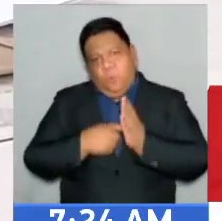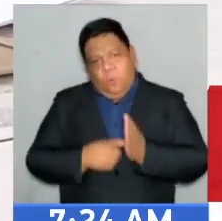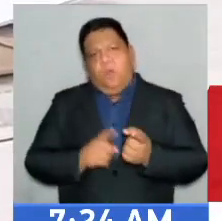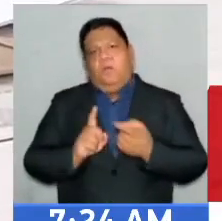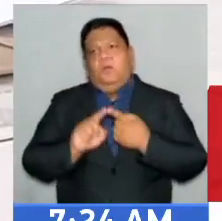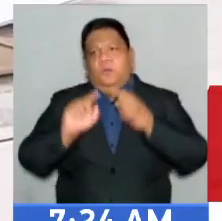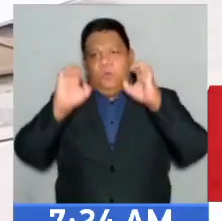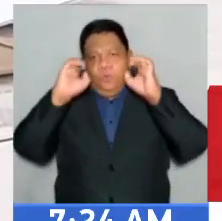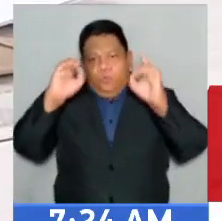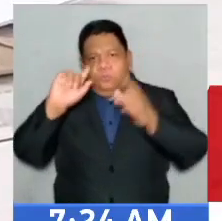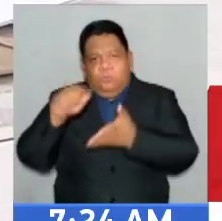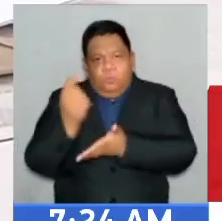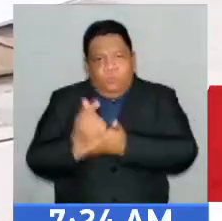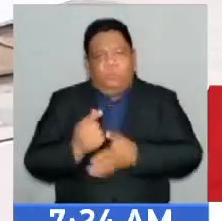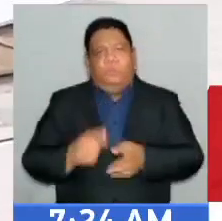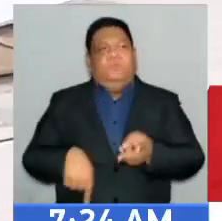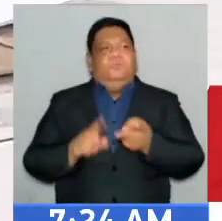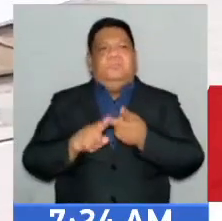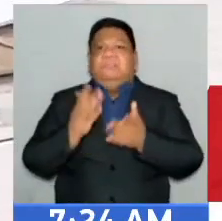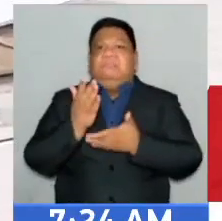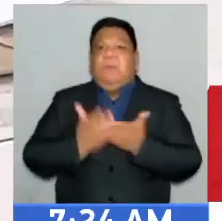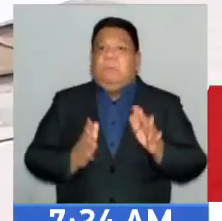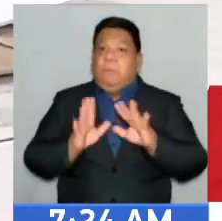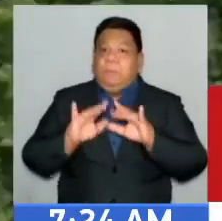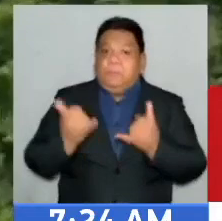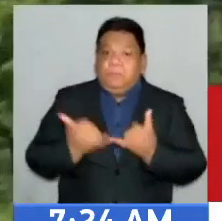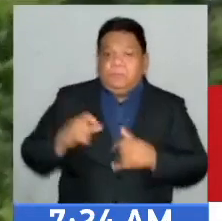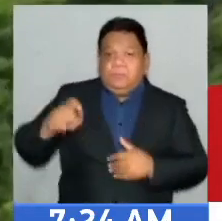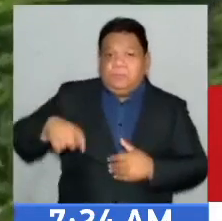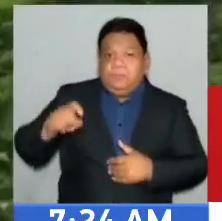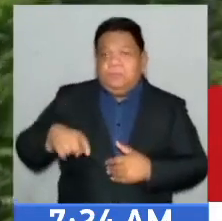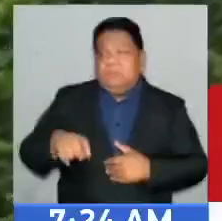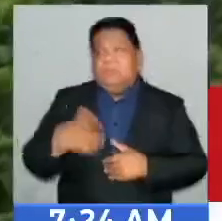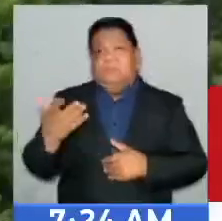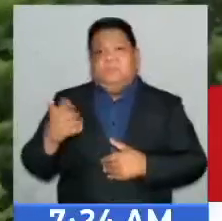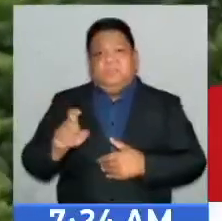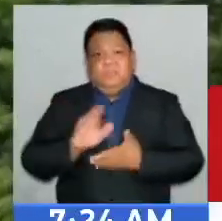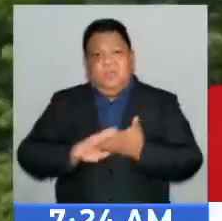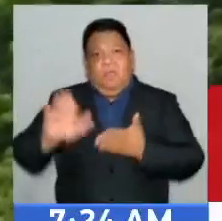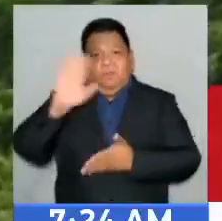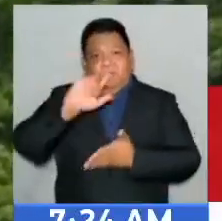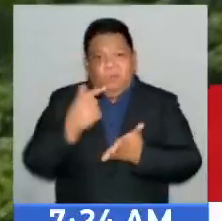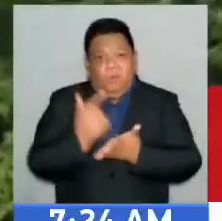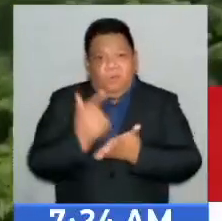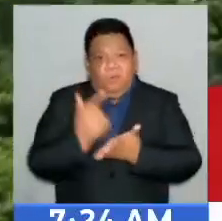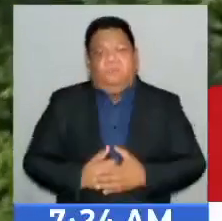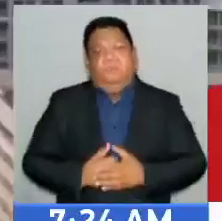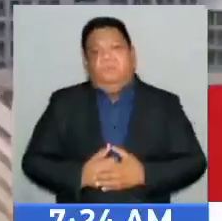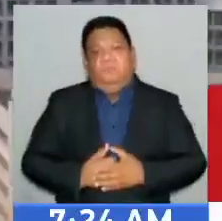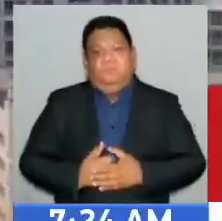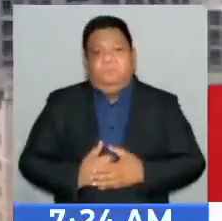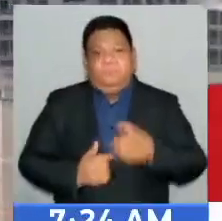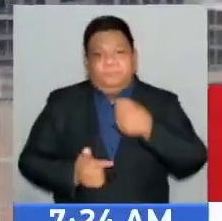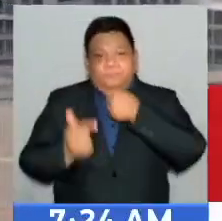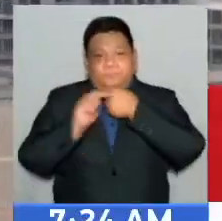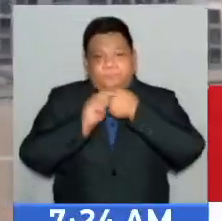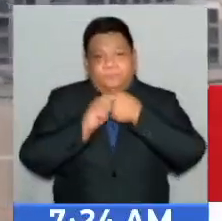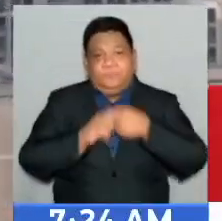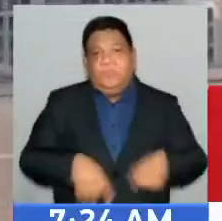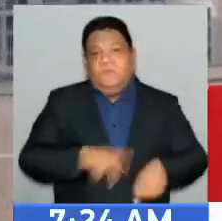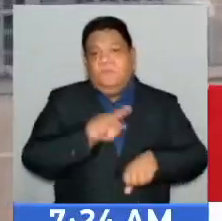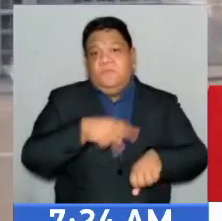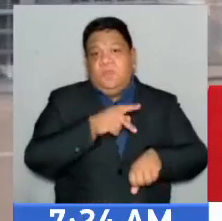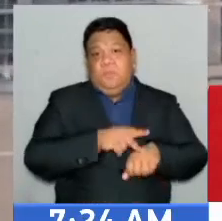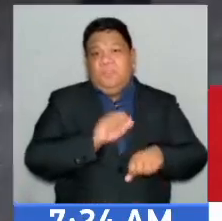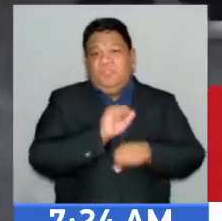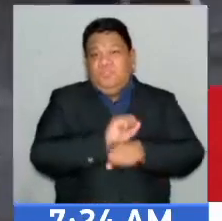ibang company po kasi na kailangan ano ka po, college graduate. Ayon sa Philippine Jobs Report ng World Bank, matindi ang naging